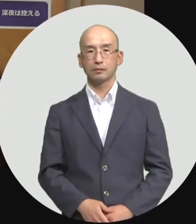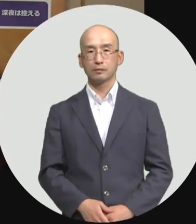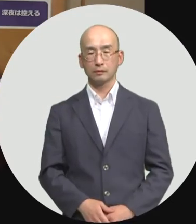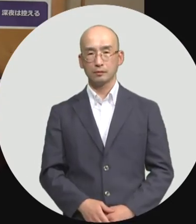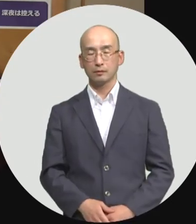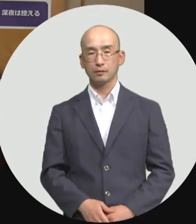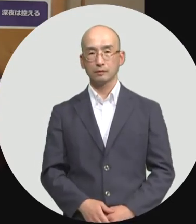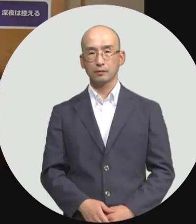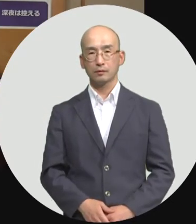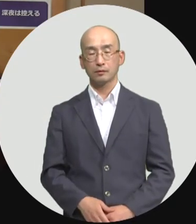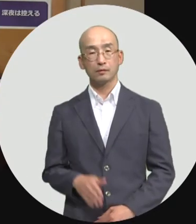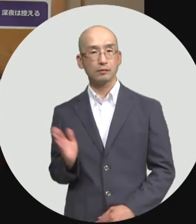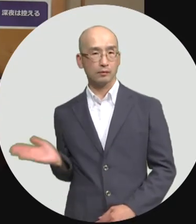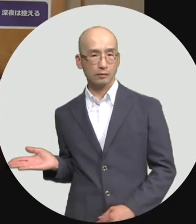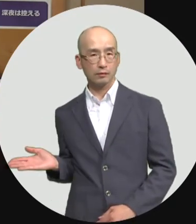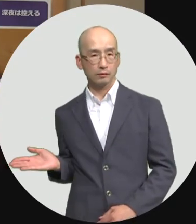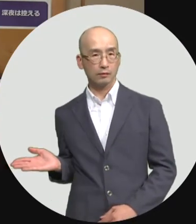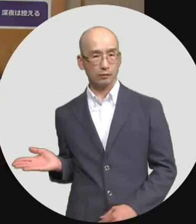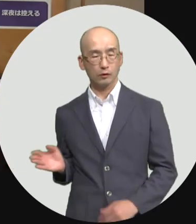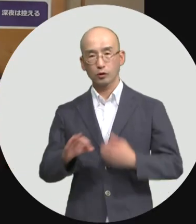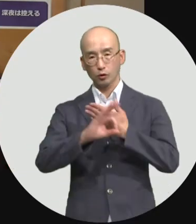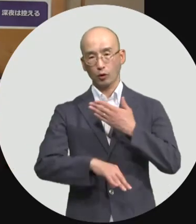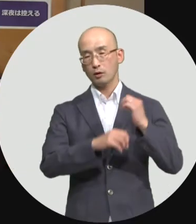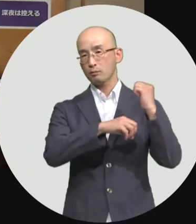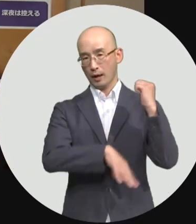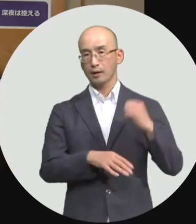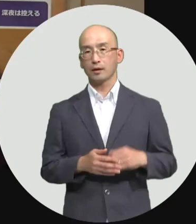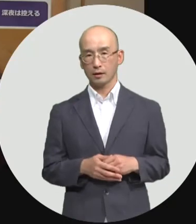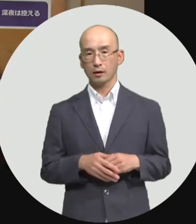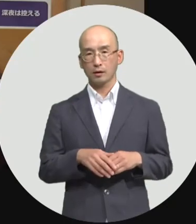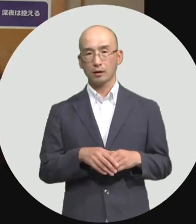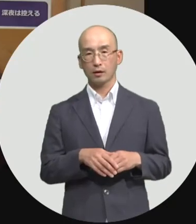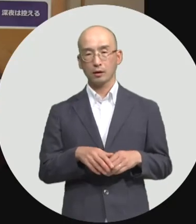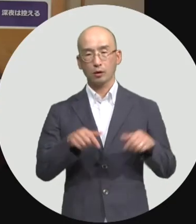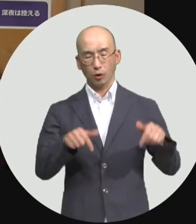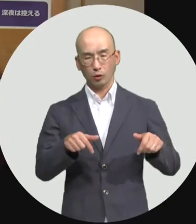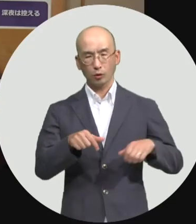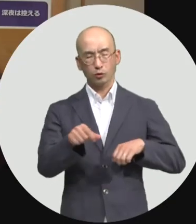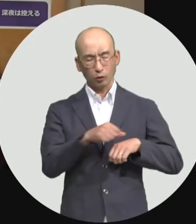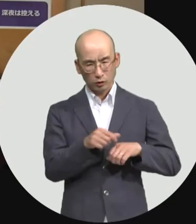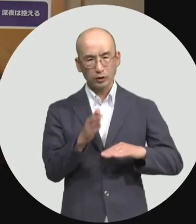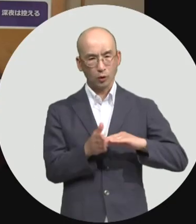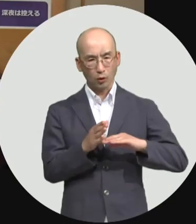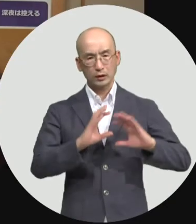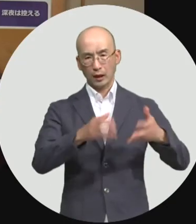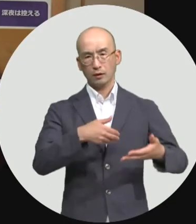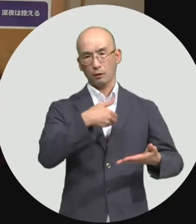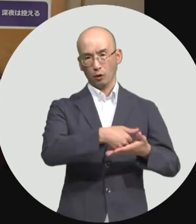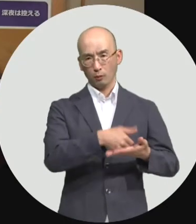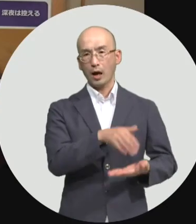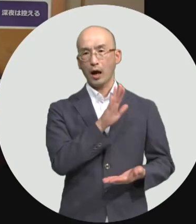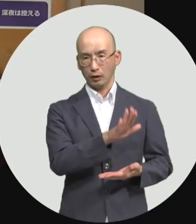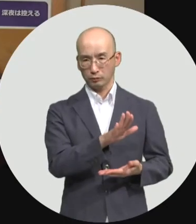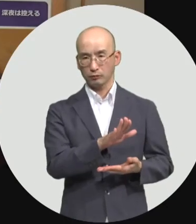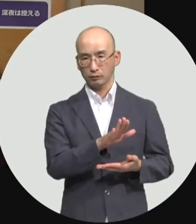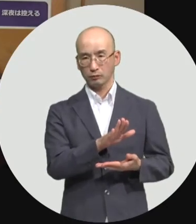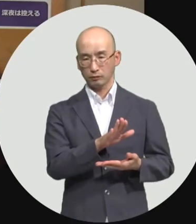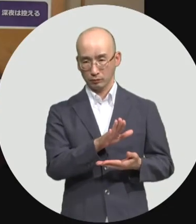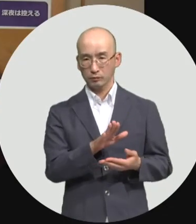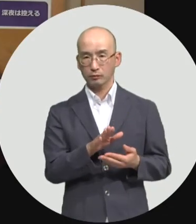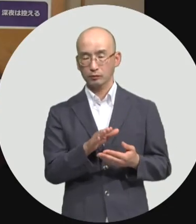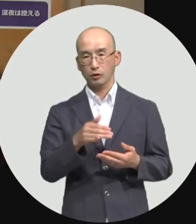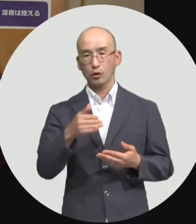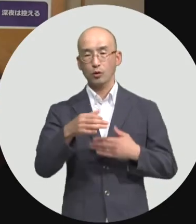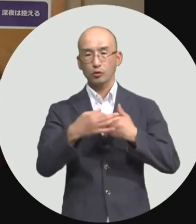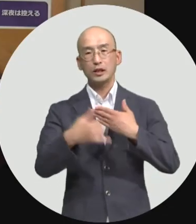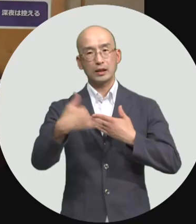あ、我々普及促進条例を踏まえまして、京都の特に料理界からも要望が高かった宇治茶の有料